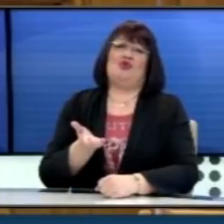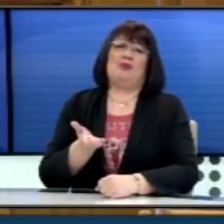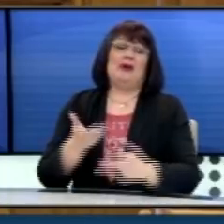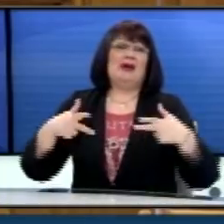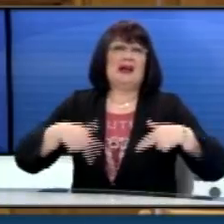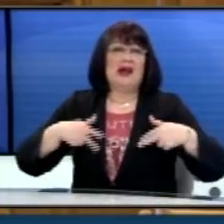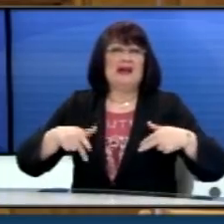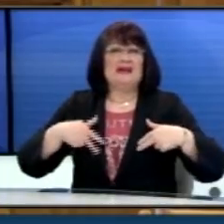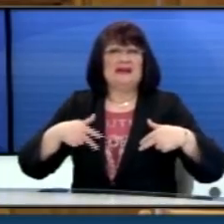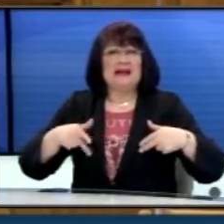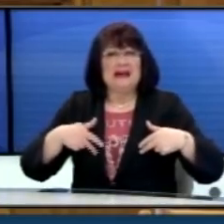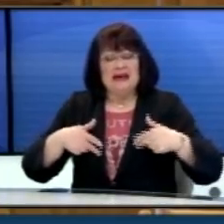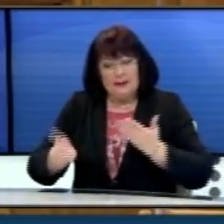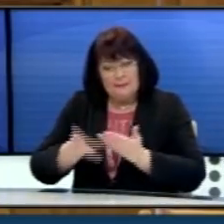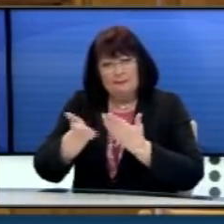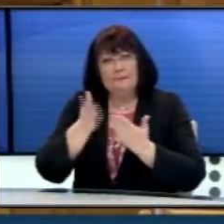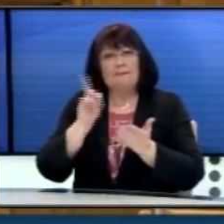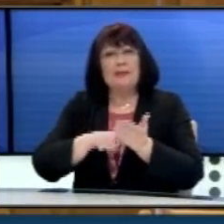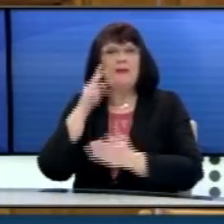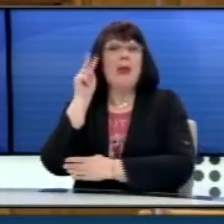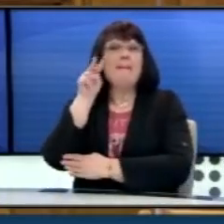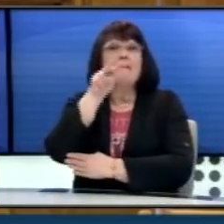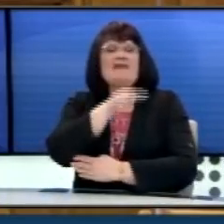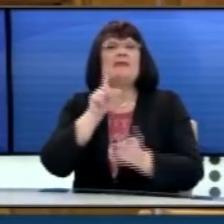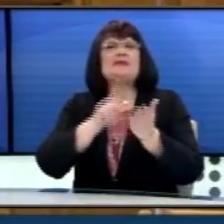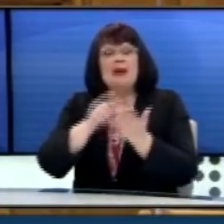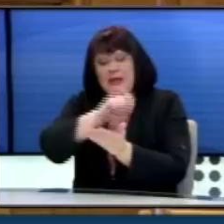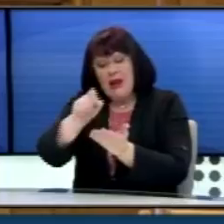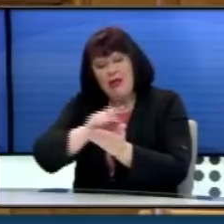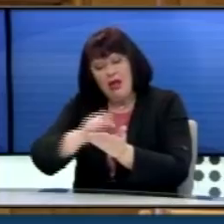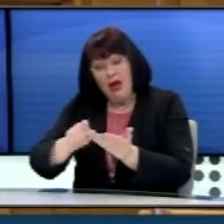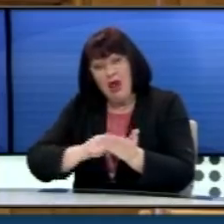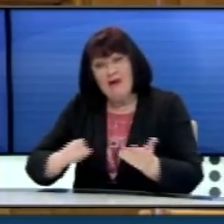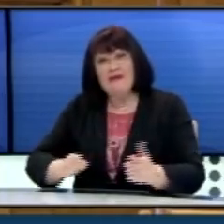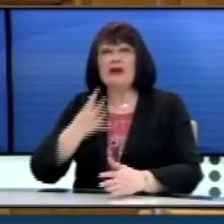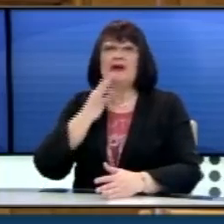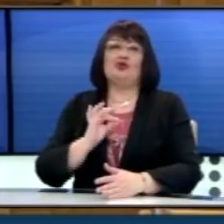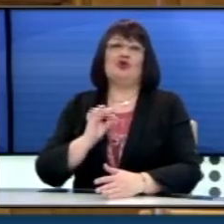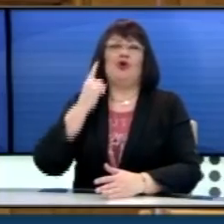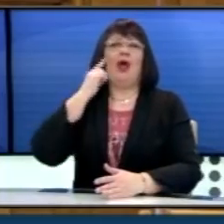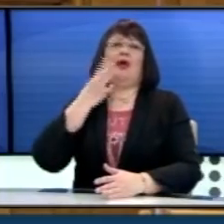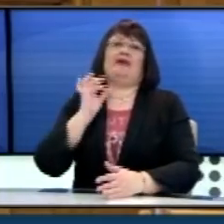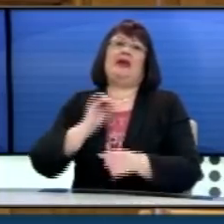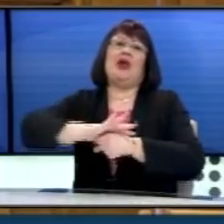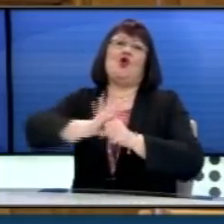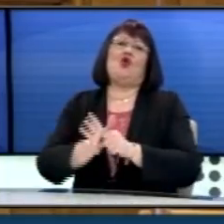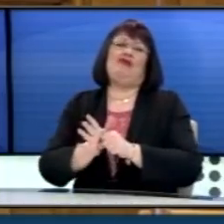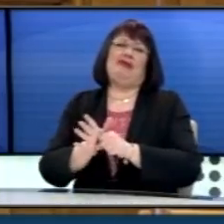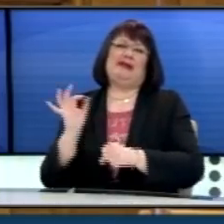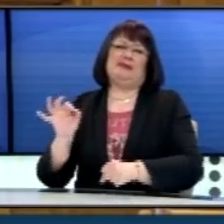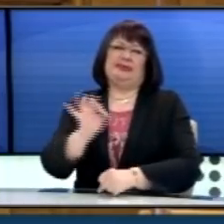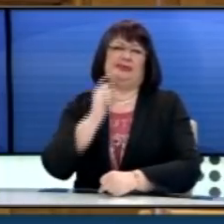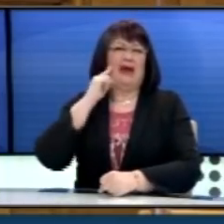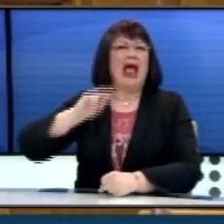κρατική επιδημιολογική καταγραφή και επίβλεψη. Γι' αυτό αξιοποιήσατε την πανδημία για να περάσετε